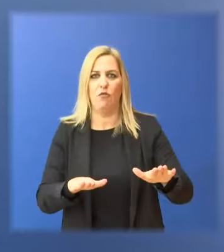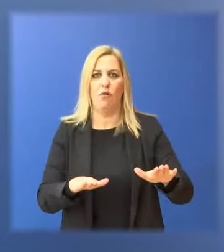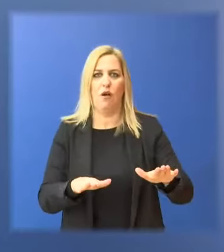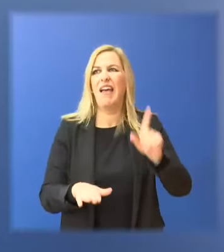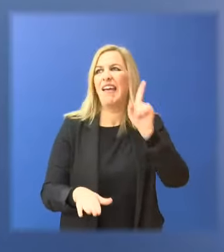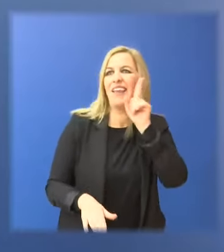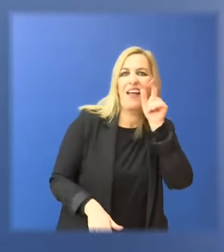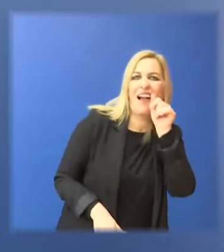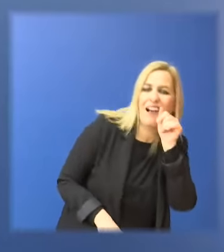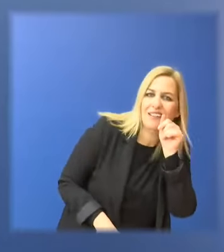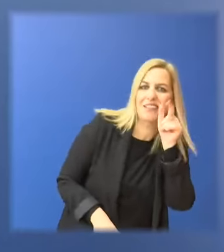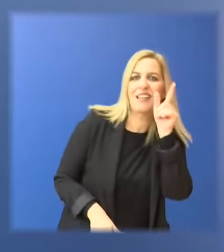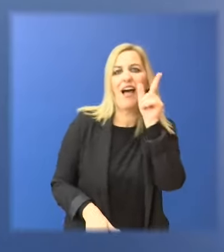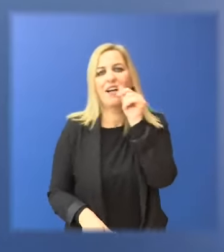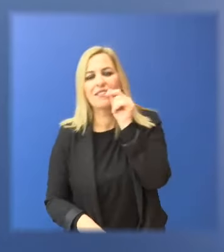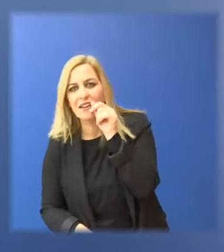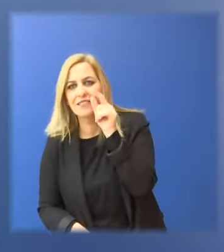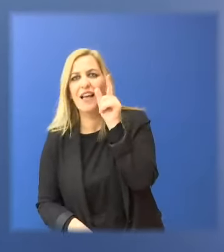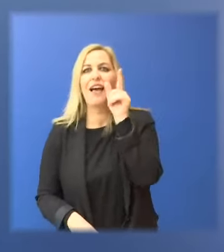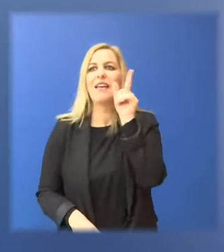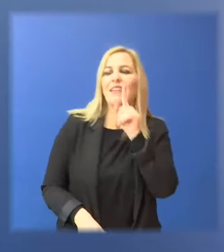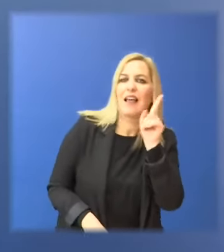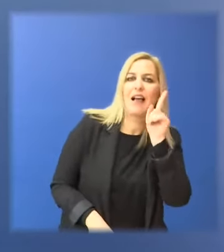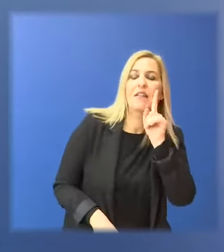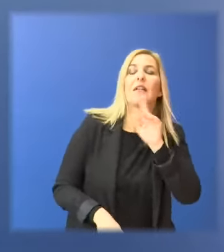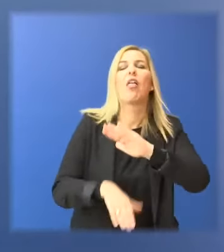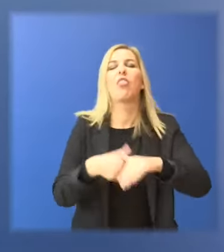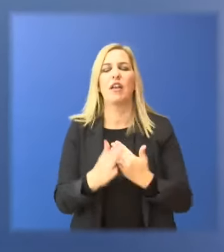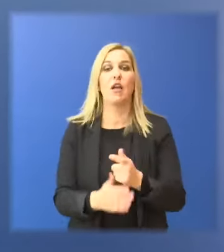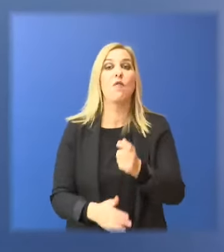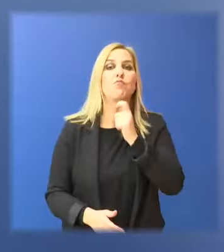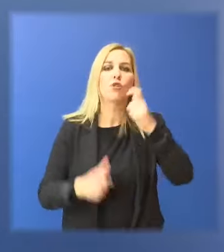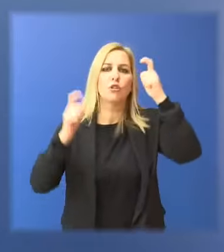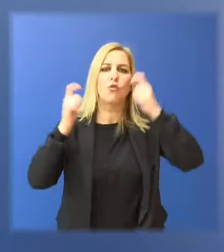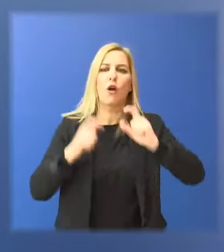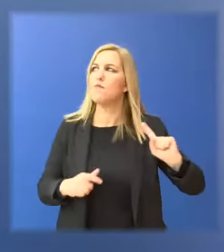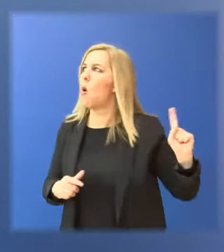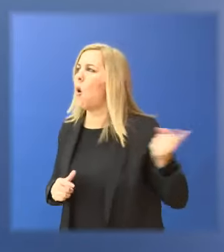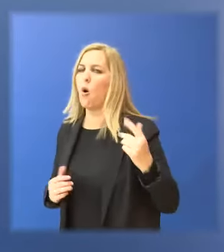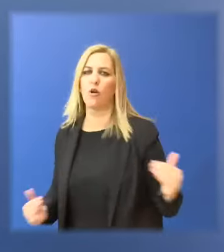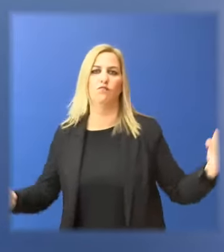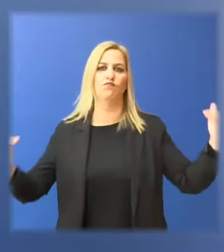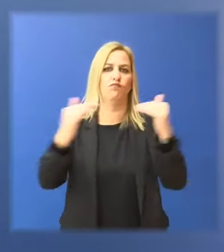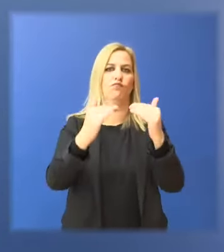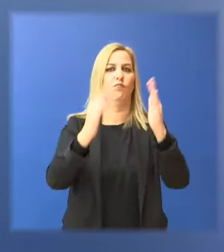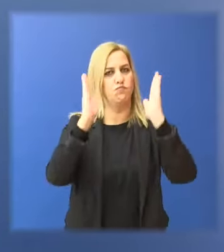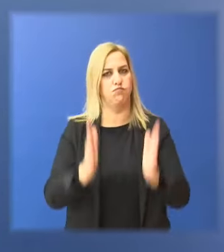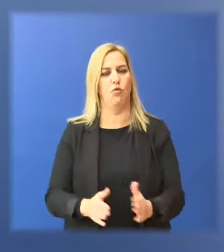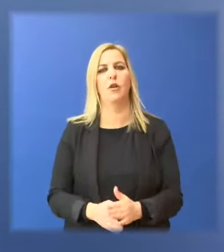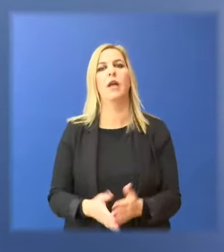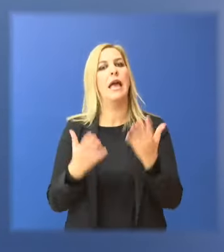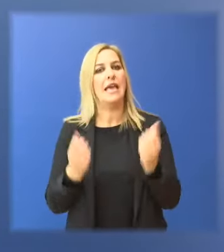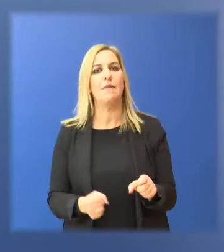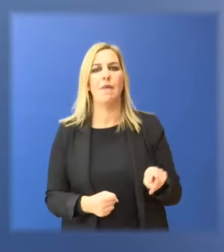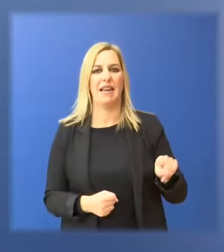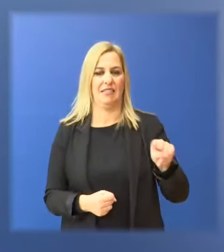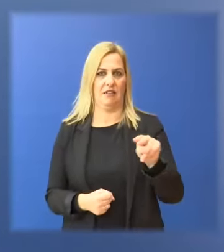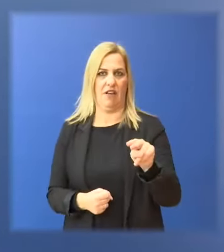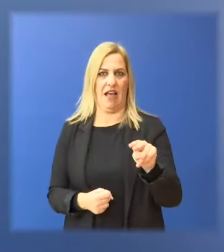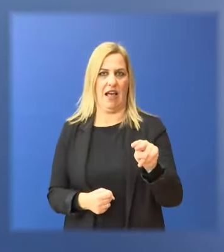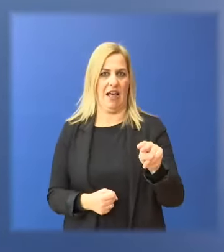σεξουαλικό προσανατολισμό στο ζήτημα της σύναψης ενός πολιτικού γάμου. Υπάρχουν ομόφυλα ζευγάρια που έχουν